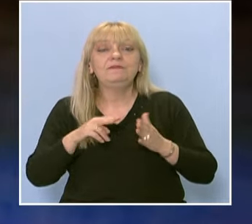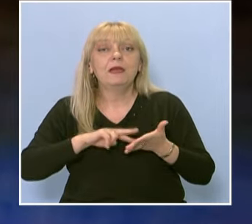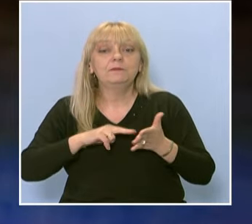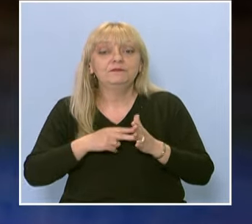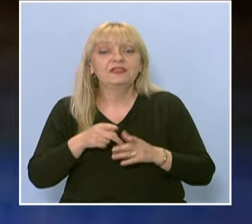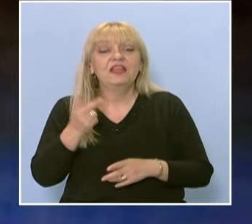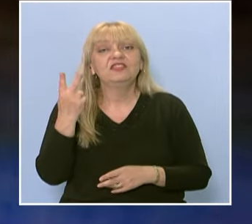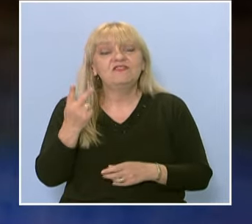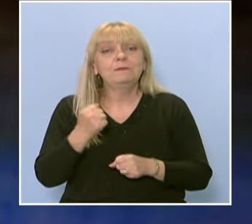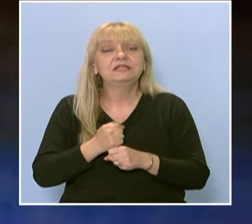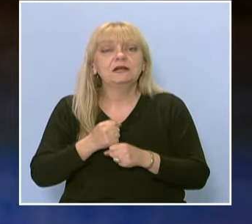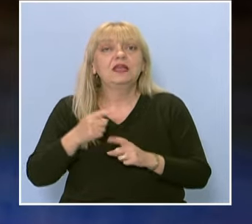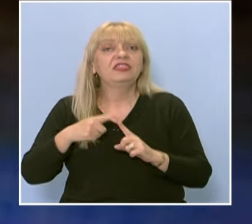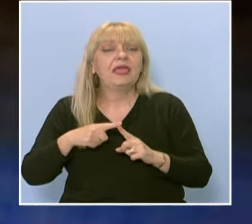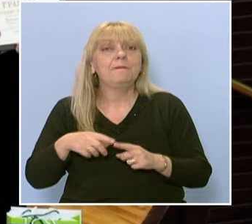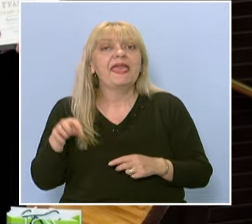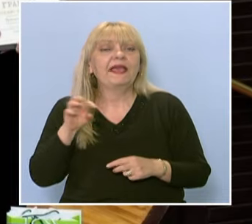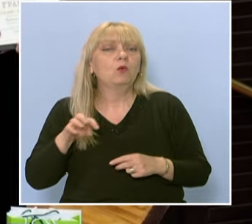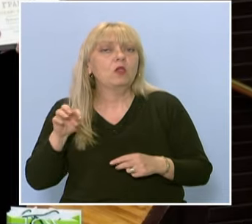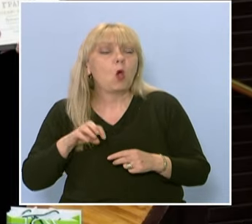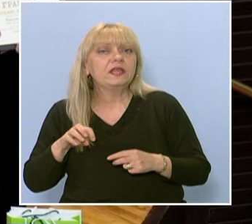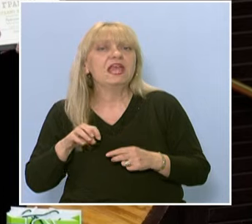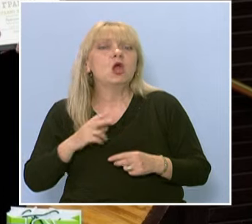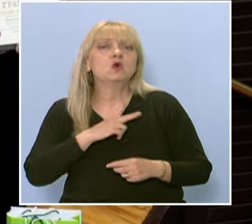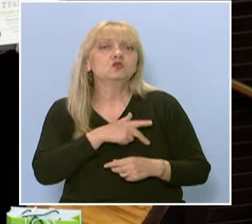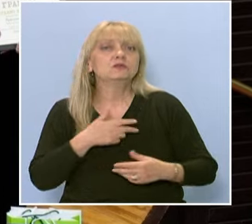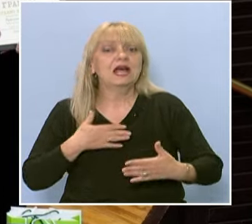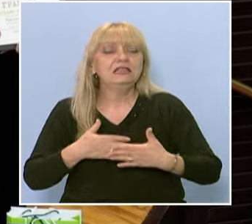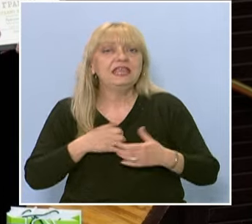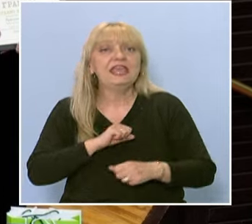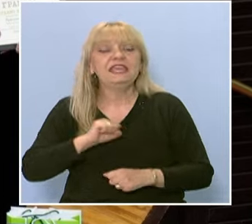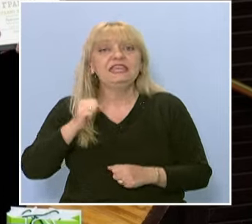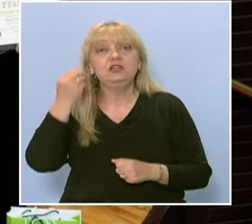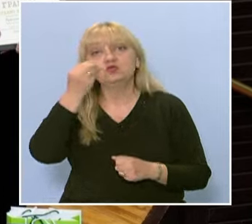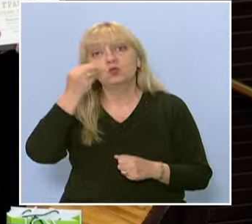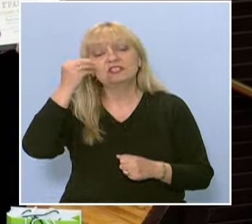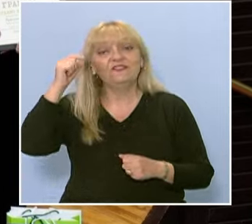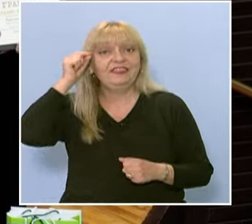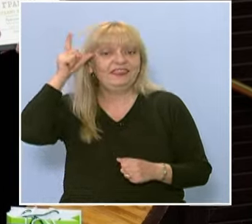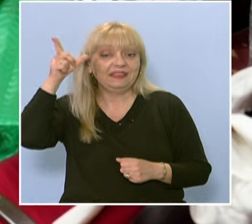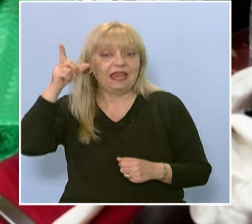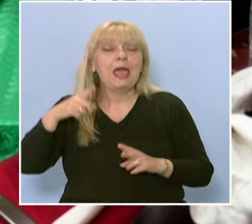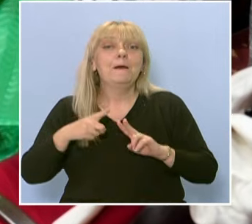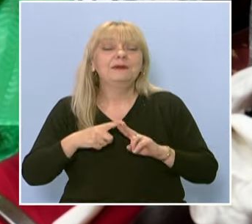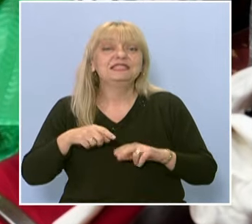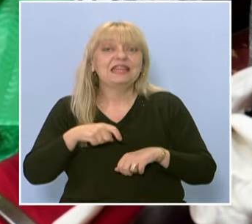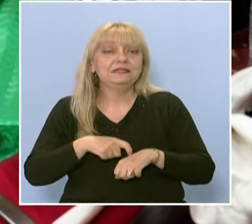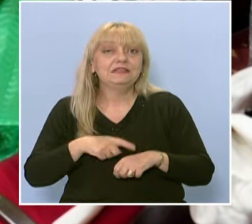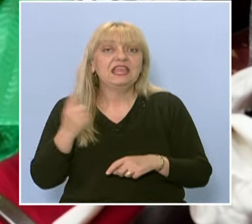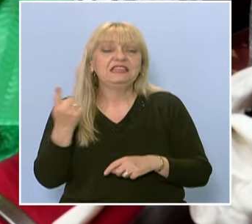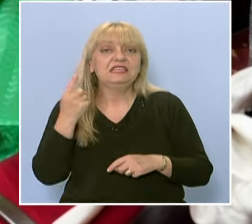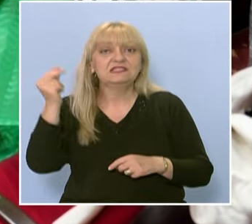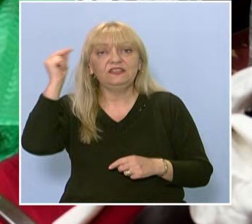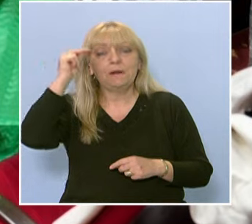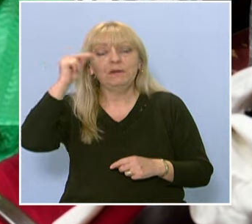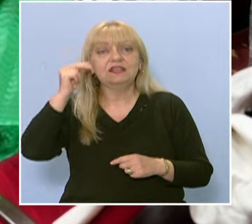работят по теми, свързани с екологията, социалните отношения и, разбира се, изкуствения интелект. Пресияна Димитрова беше и единственият български участник в